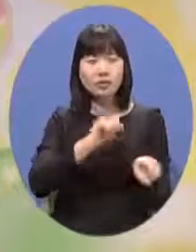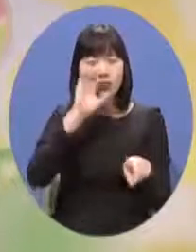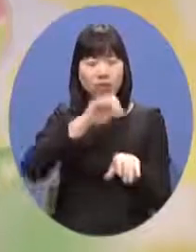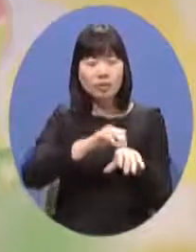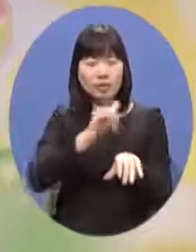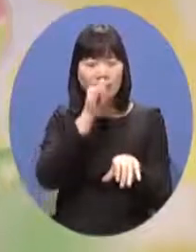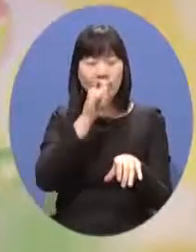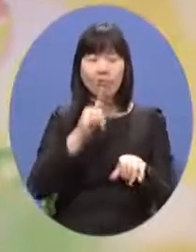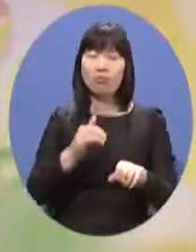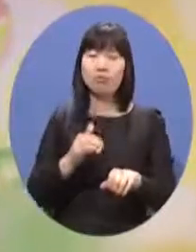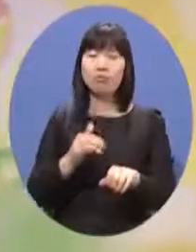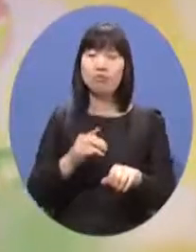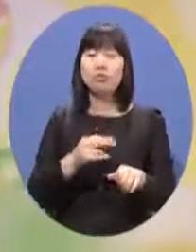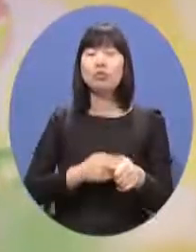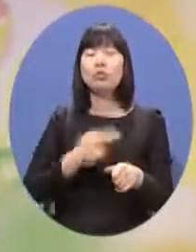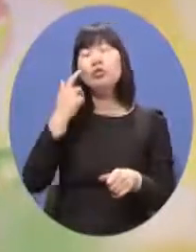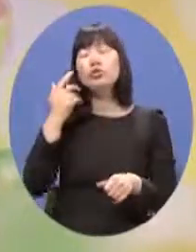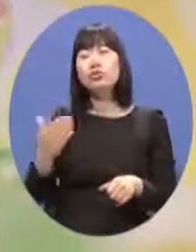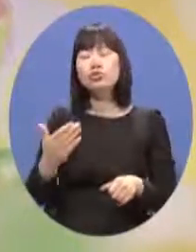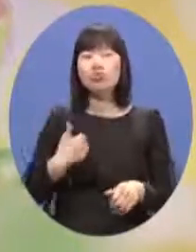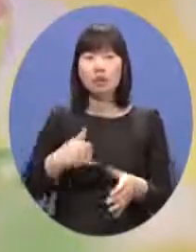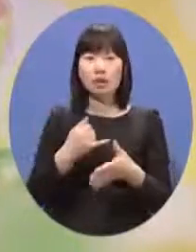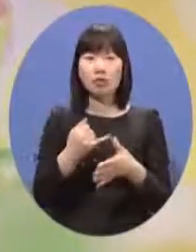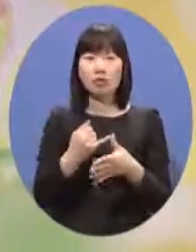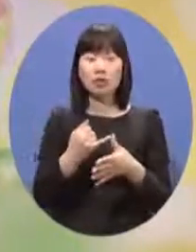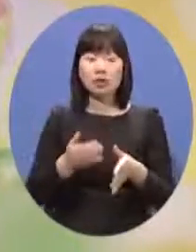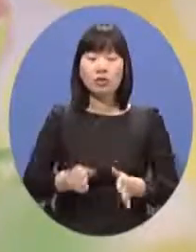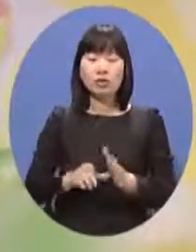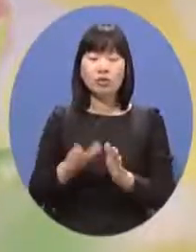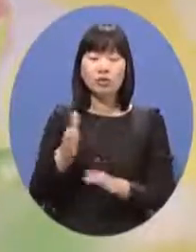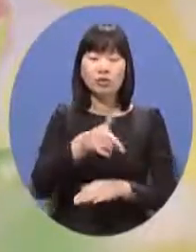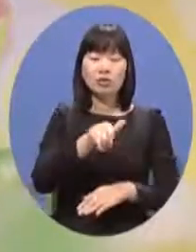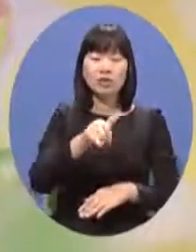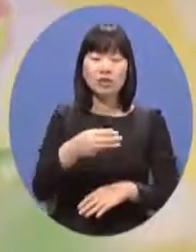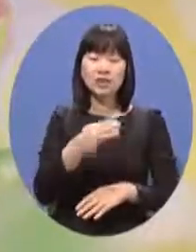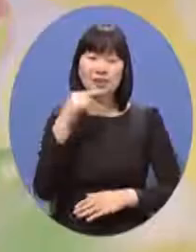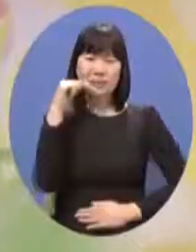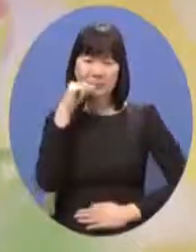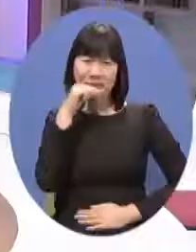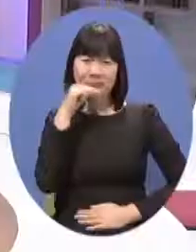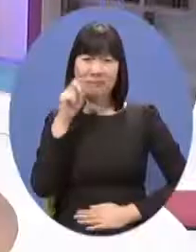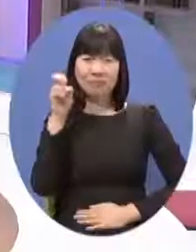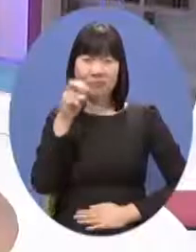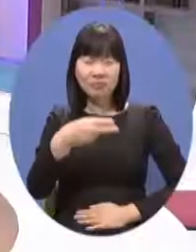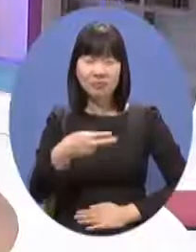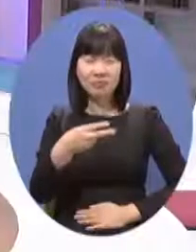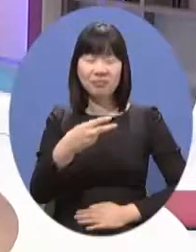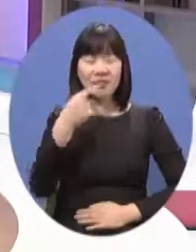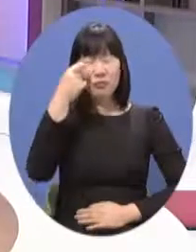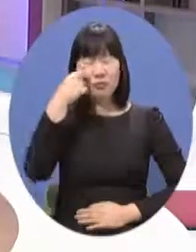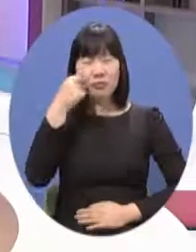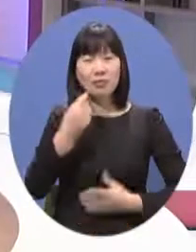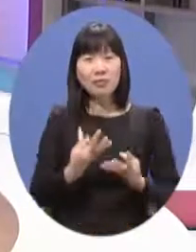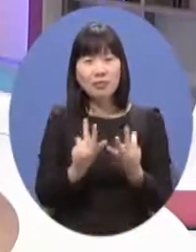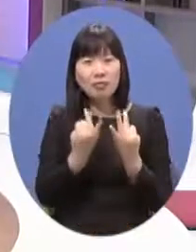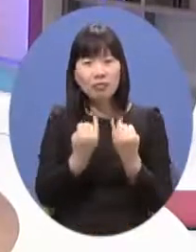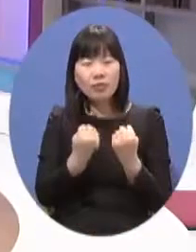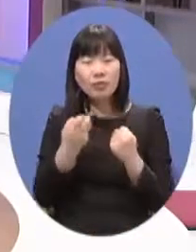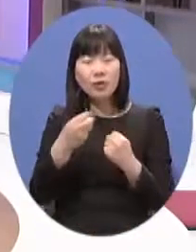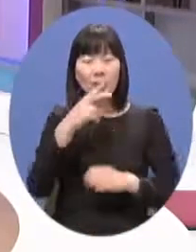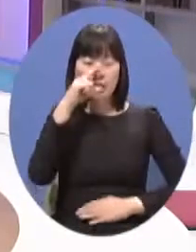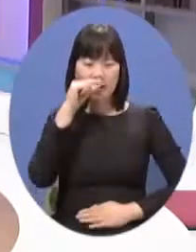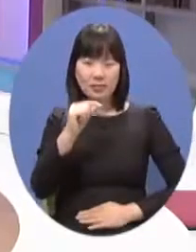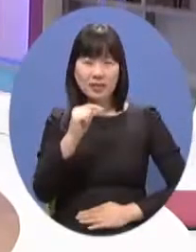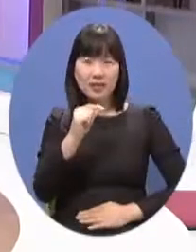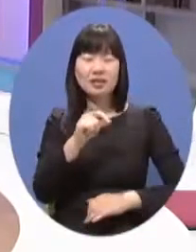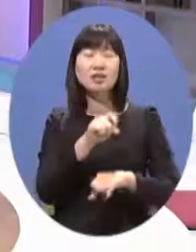저희 아이 같은 경우에는 굉장히 기질이 태어날 때부터 좀 까다롭고 울음이 많고